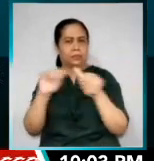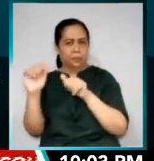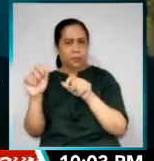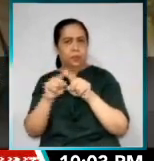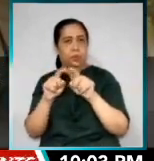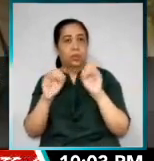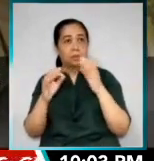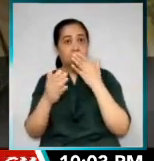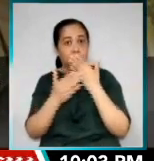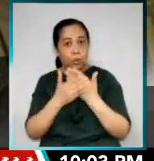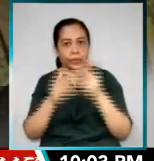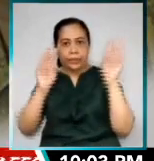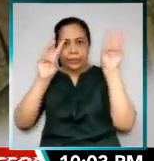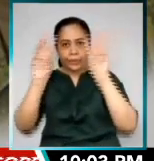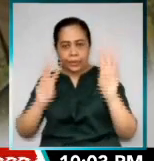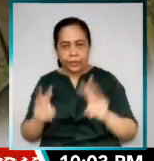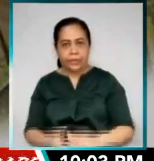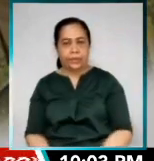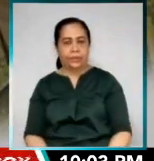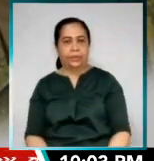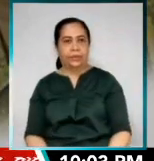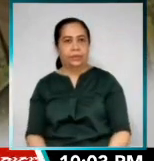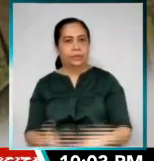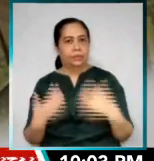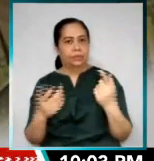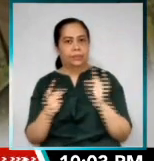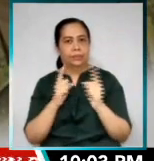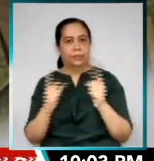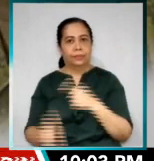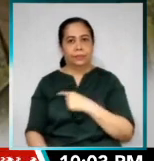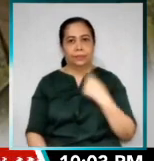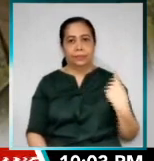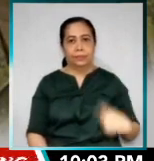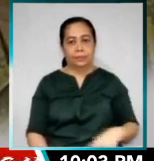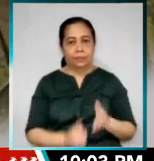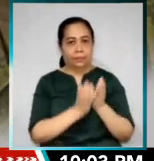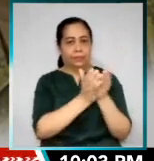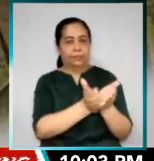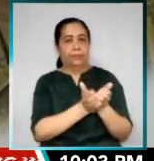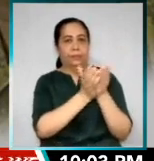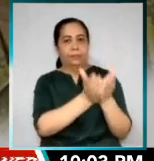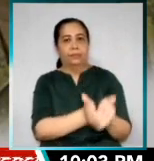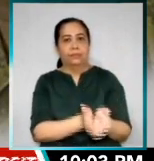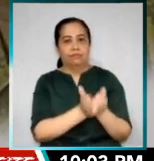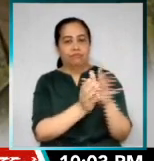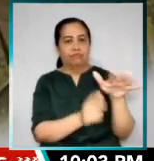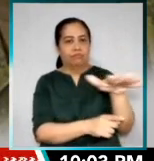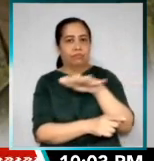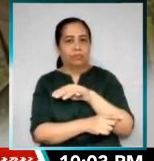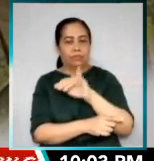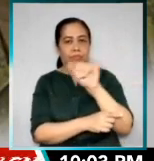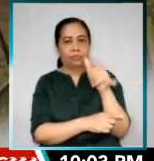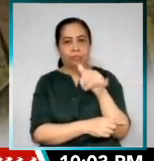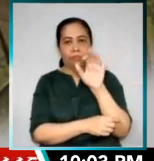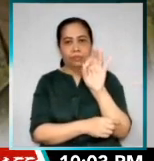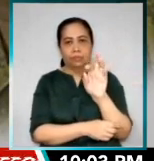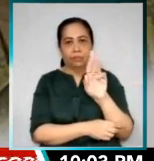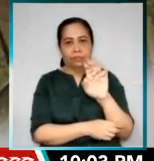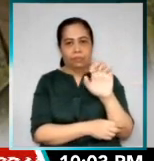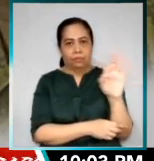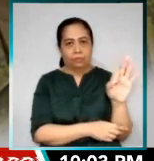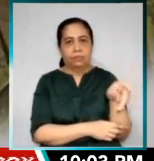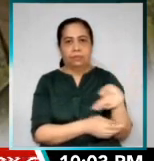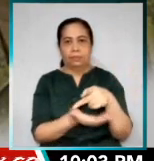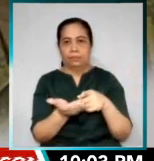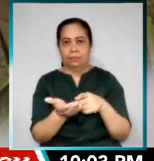panahon. Apat na lamang ang Chinese vessel na nakita natin sa Julian Felipe Reef, which is part of pagkakaisa